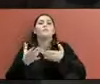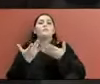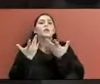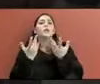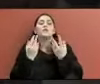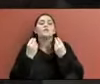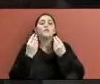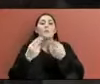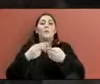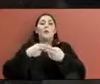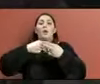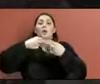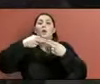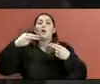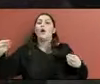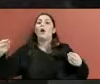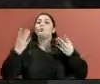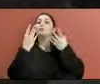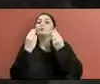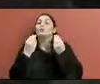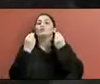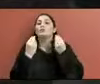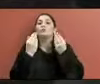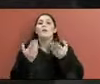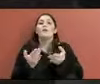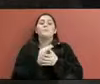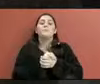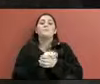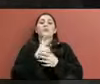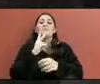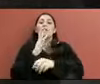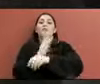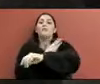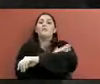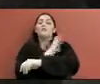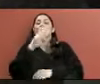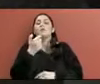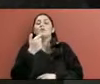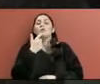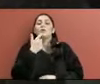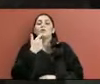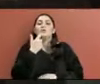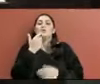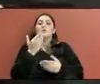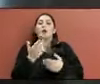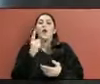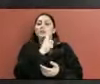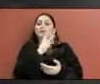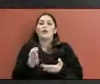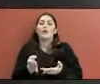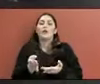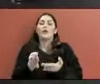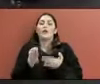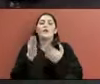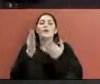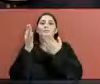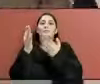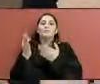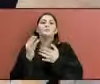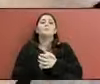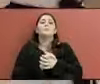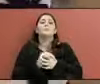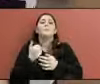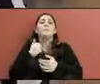çok güzel. Vatandaş o zaman 46 yaşında. Eniştesinden diyor ki ben akülü tekerlekli sandalye